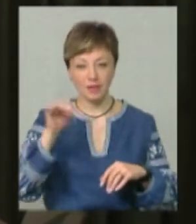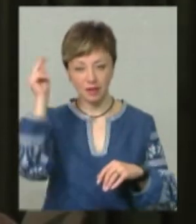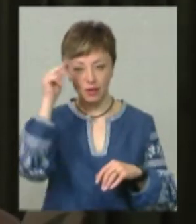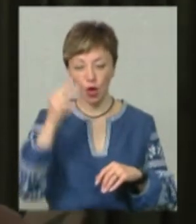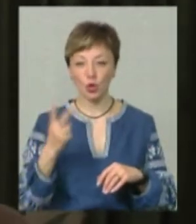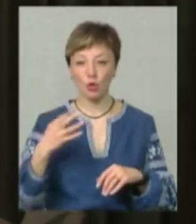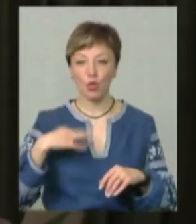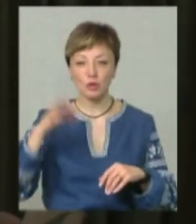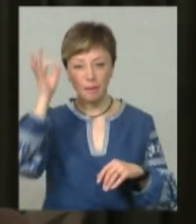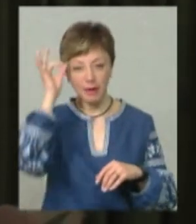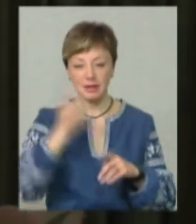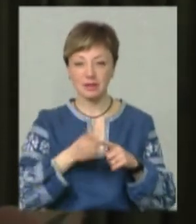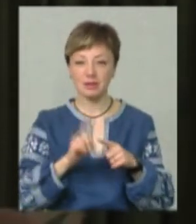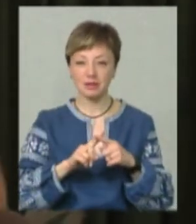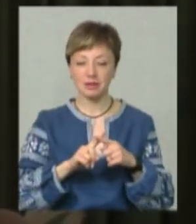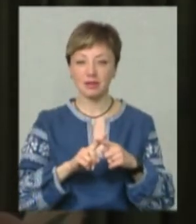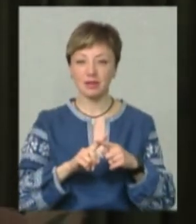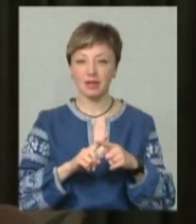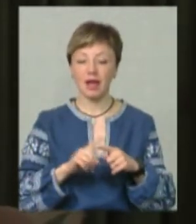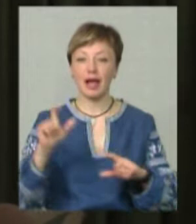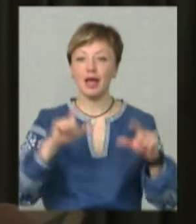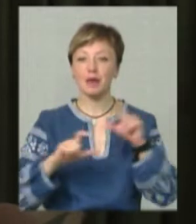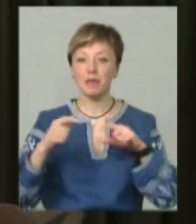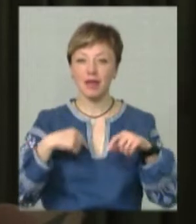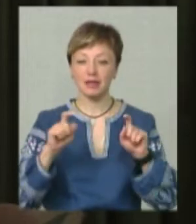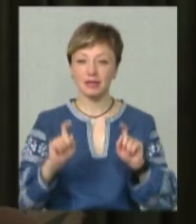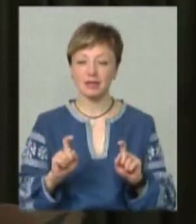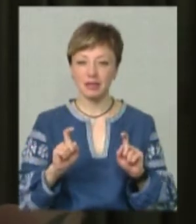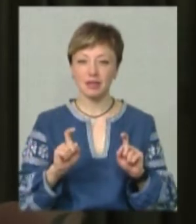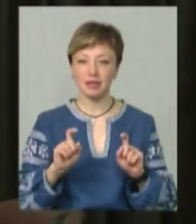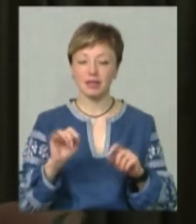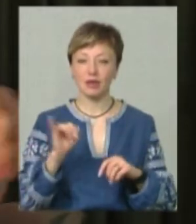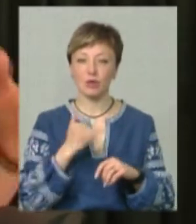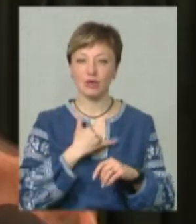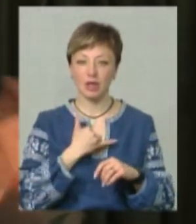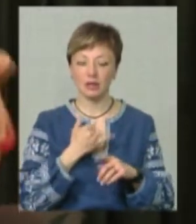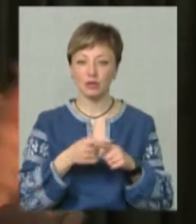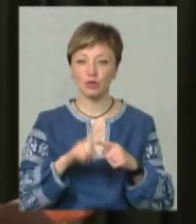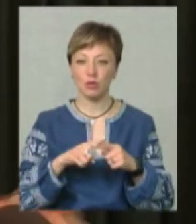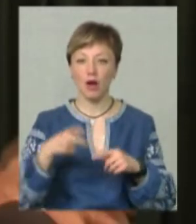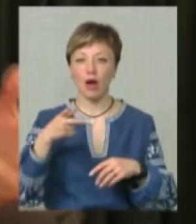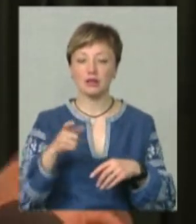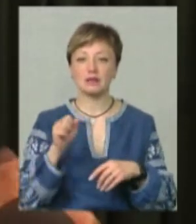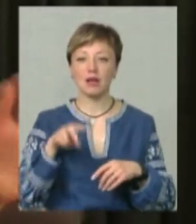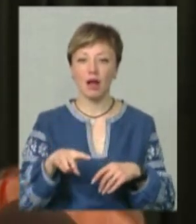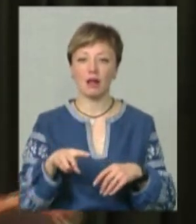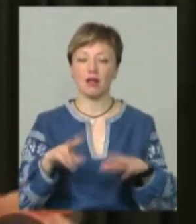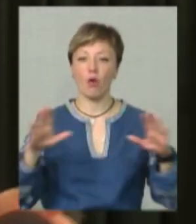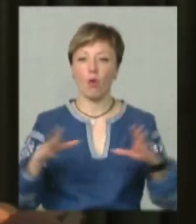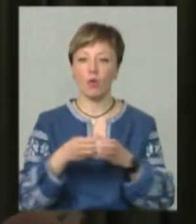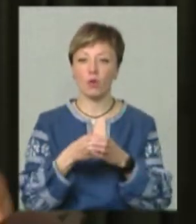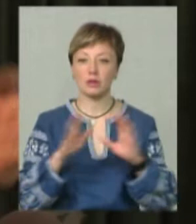другому курсі, пам'ятаю цю пару органічної хімії, де я сиділа, а у нас на цьому ж поверсі актовий зал, хор